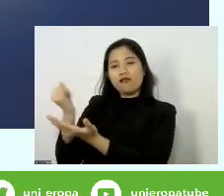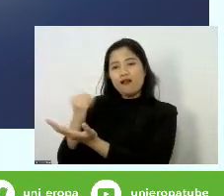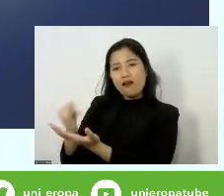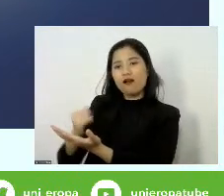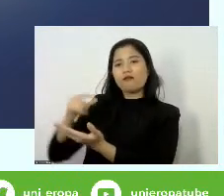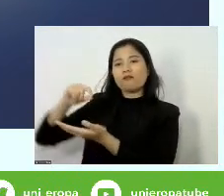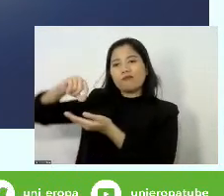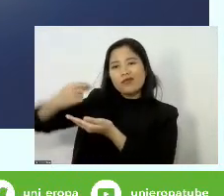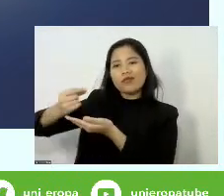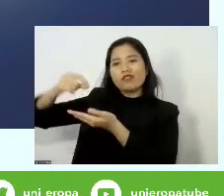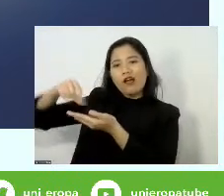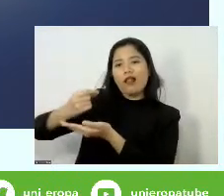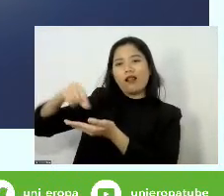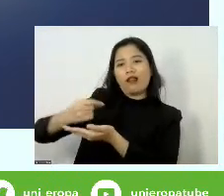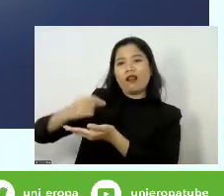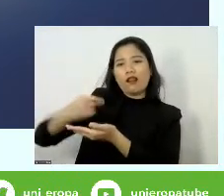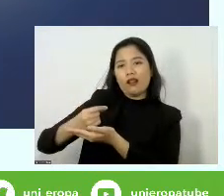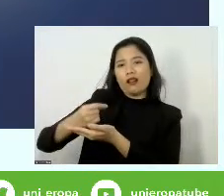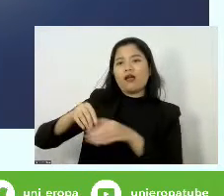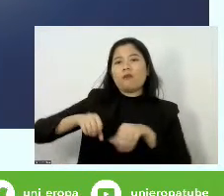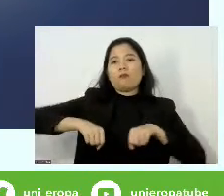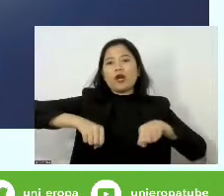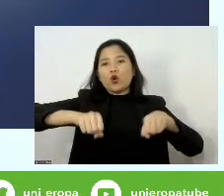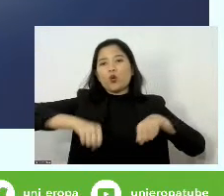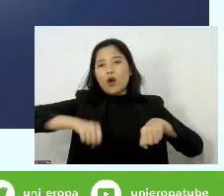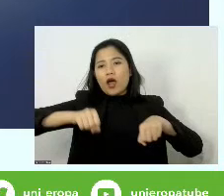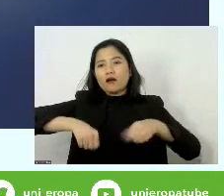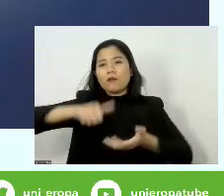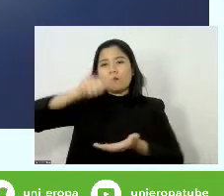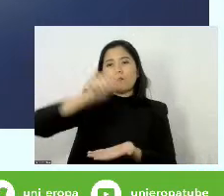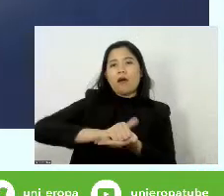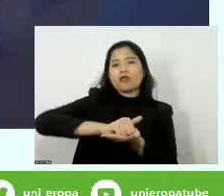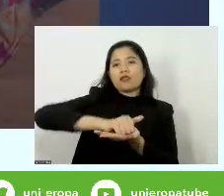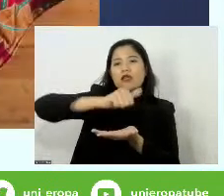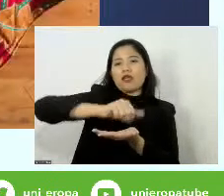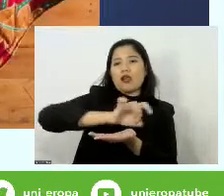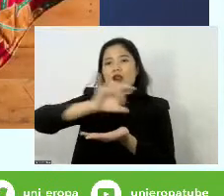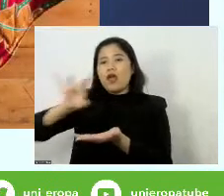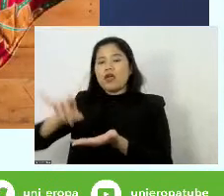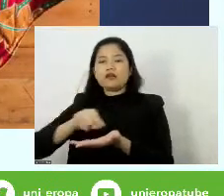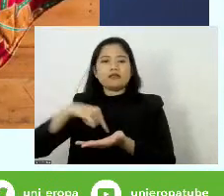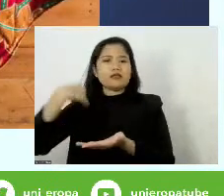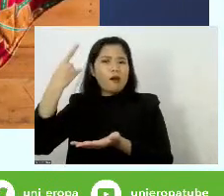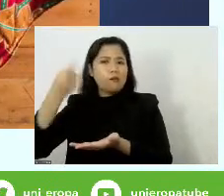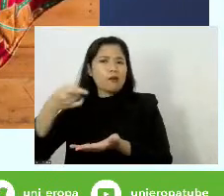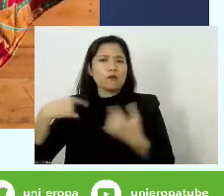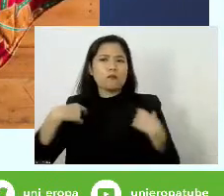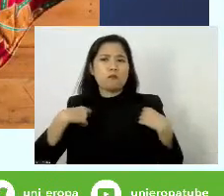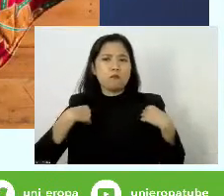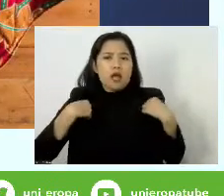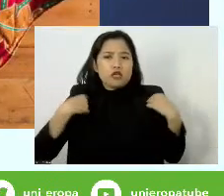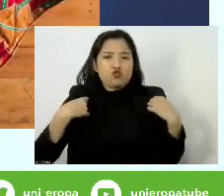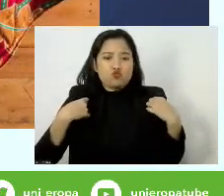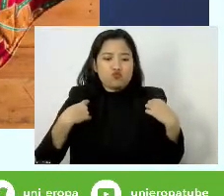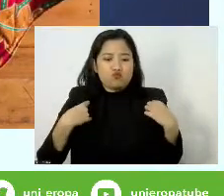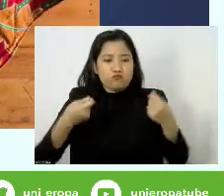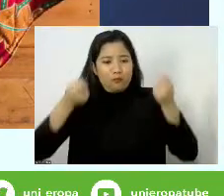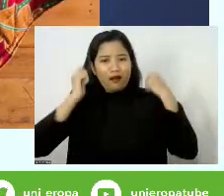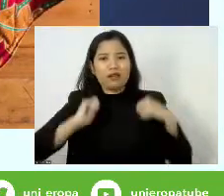pemintalan penenunan pembatikan dan sebagainya sampai ke baju jadi